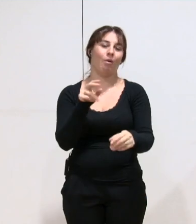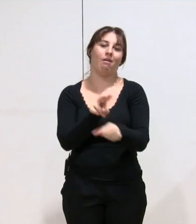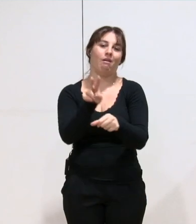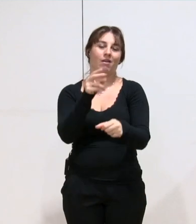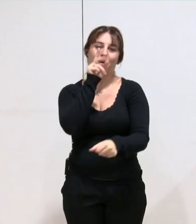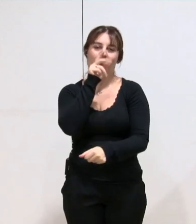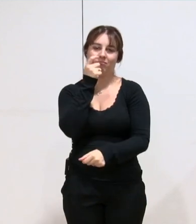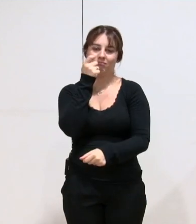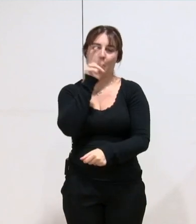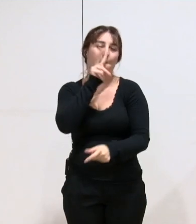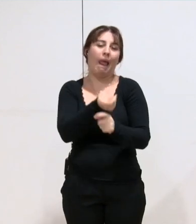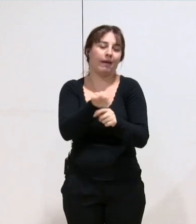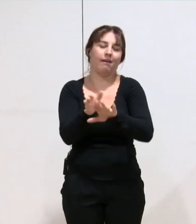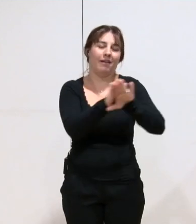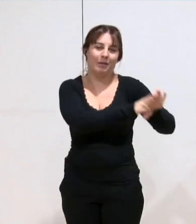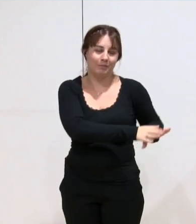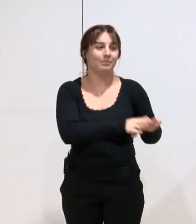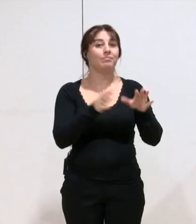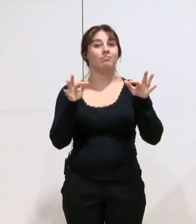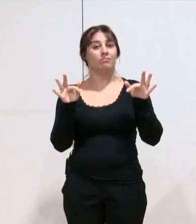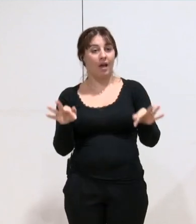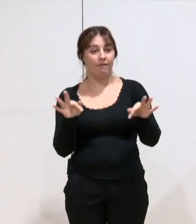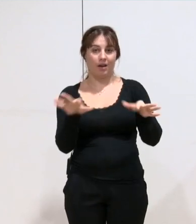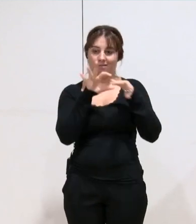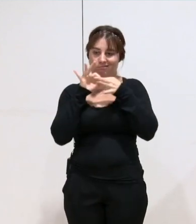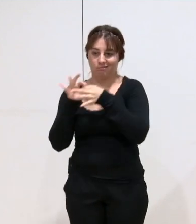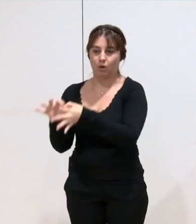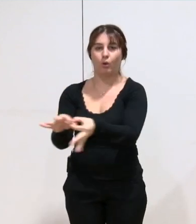part, les relations et la cohabitation